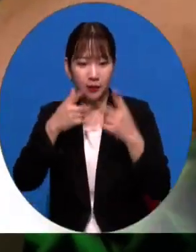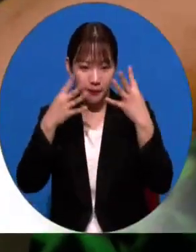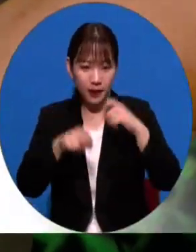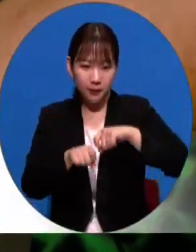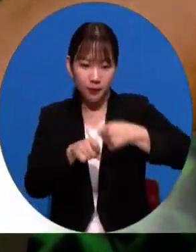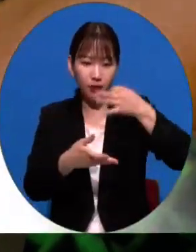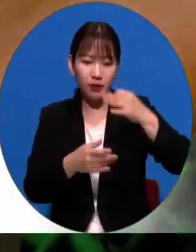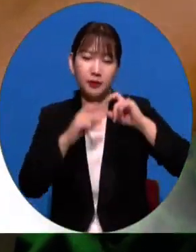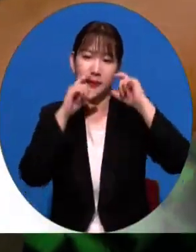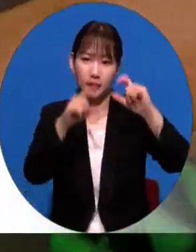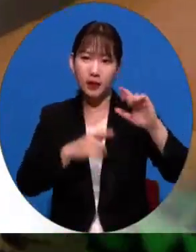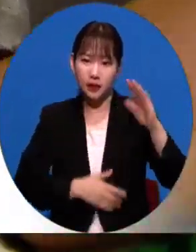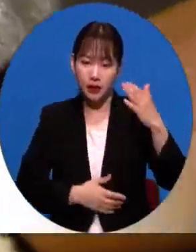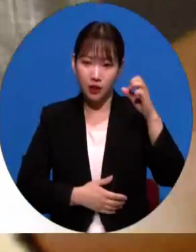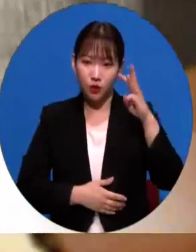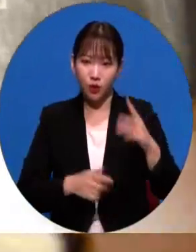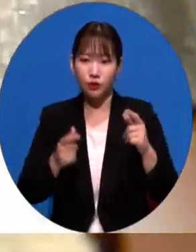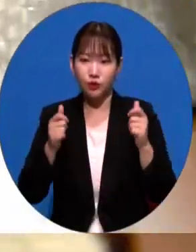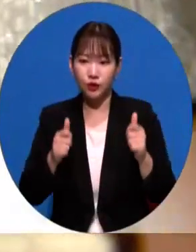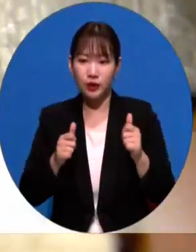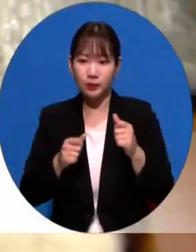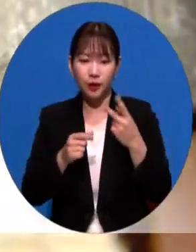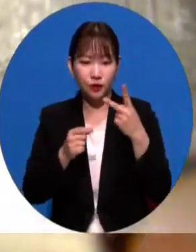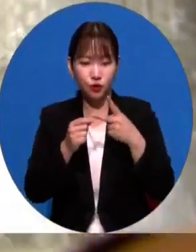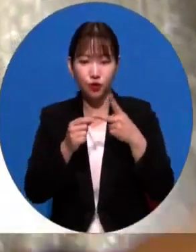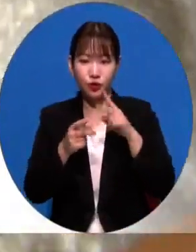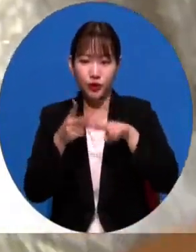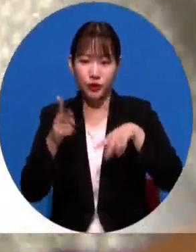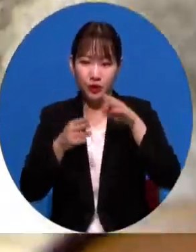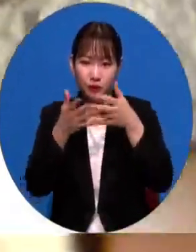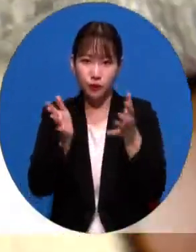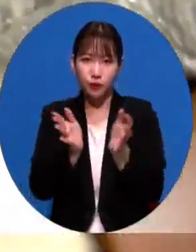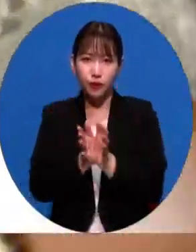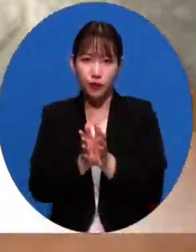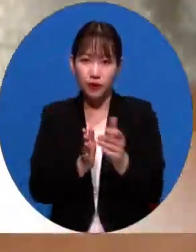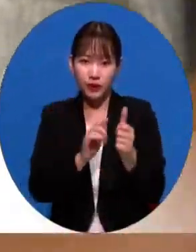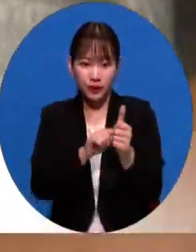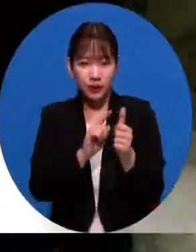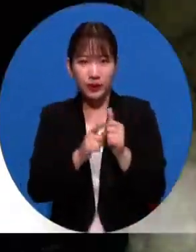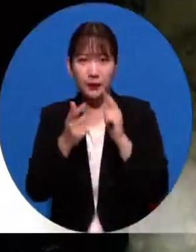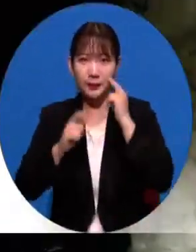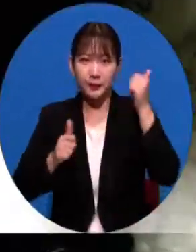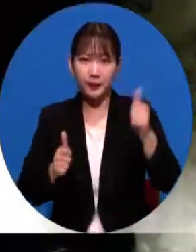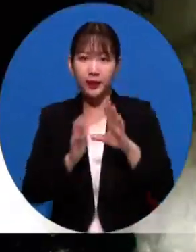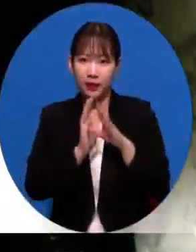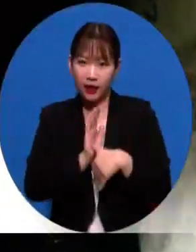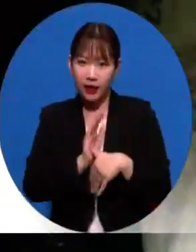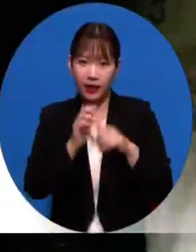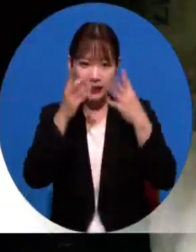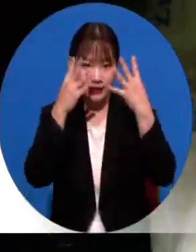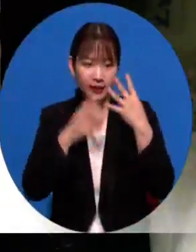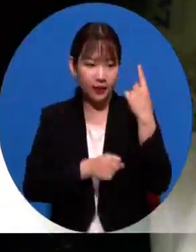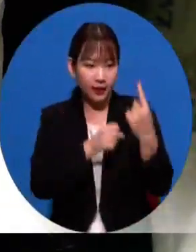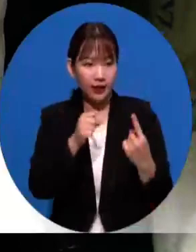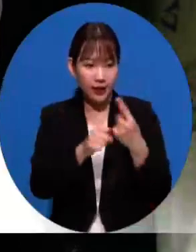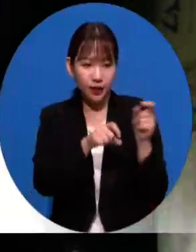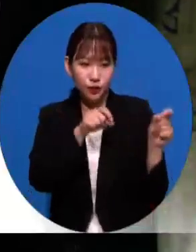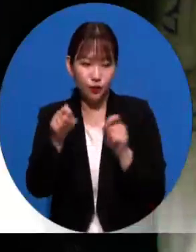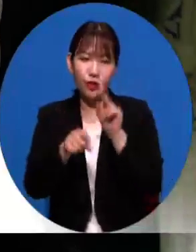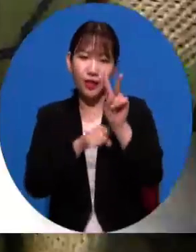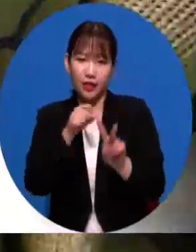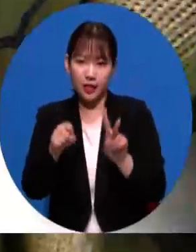부과받았습니다. 광주지법 제2형사부는 해당 유통업자의 항소심에서 징역 1년에 집행유예